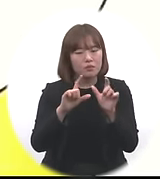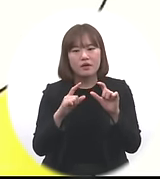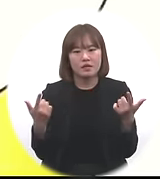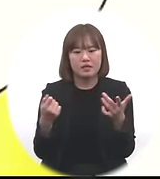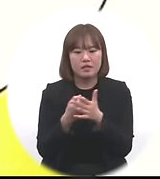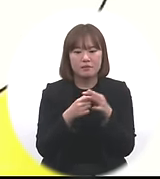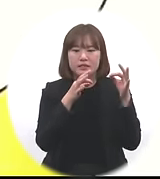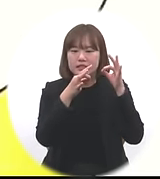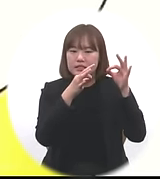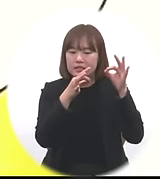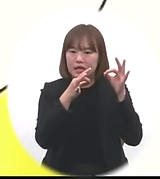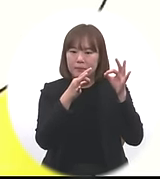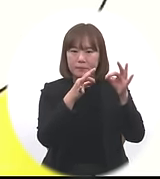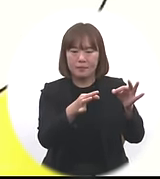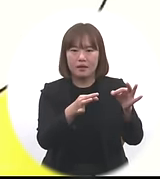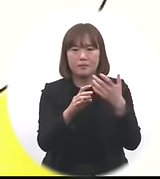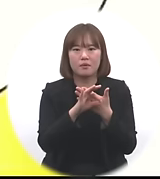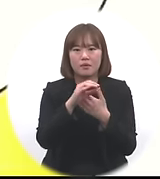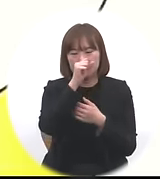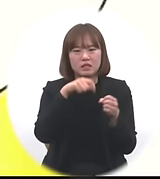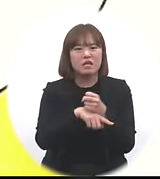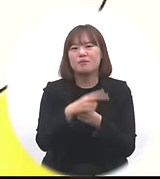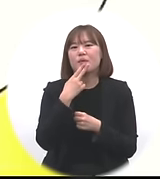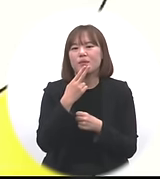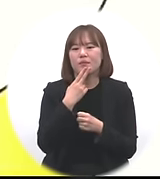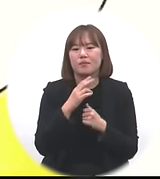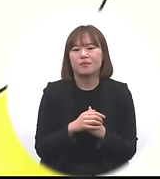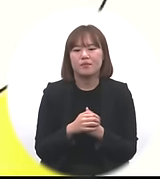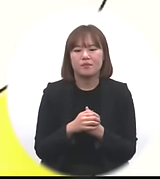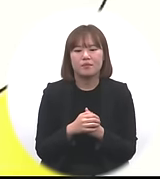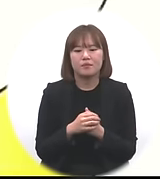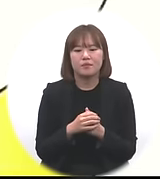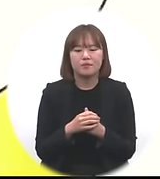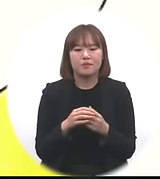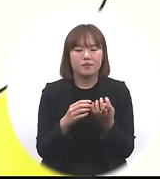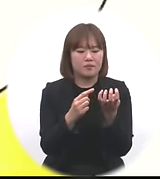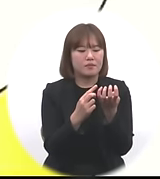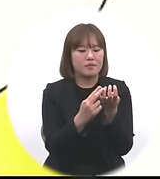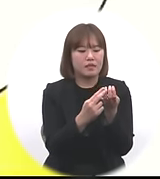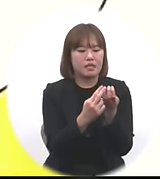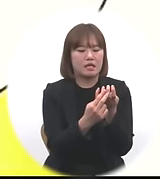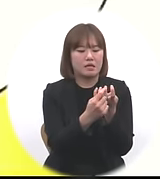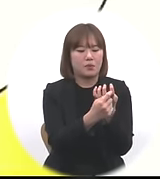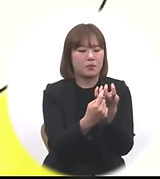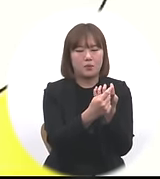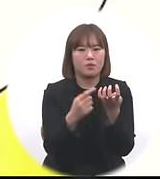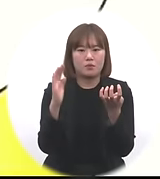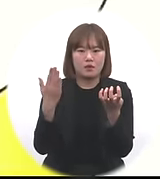그러니까 치실을 뽕 하고 집어넣었다 뽕 하고 빼는 건 정말 의미 없는 짓이에요. 그 자리는 놀랍게도 이가 움직이면서